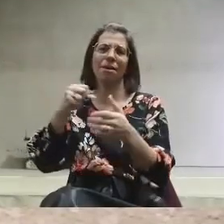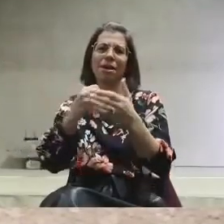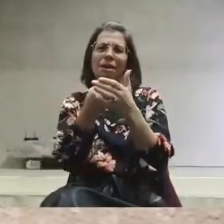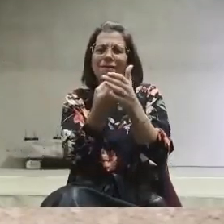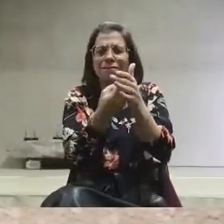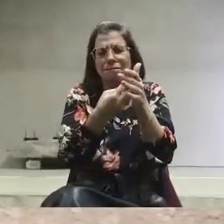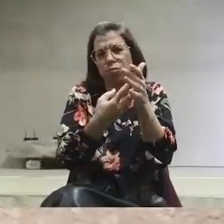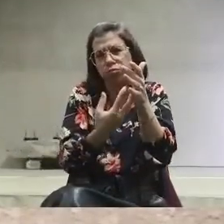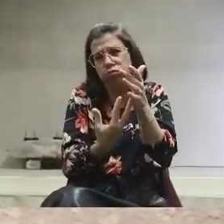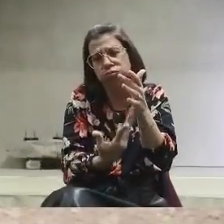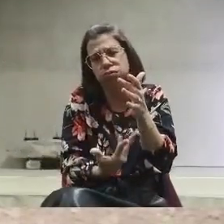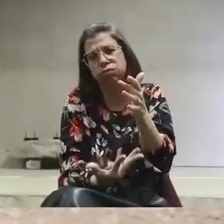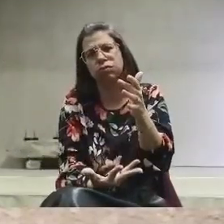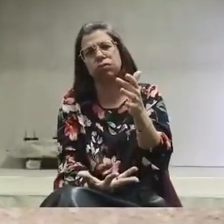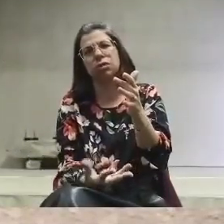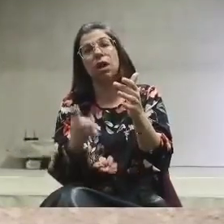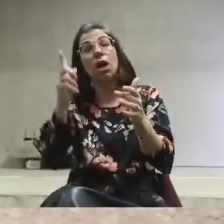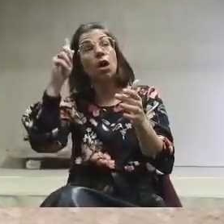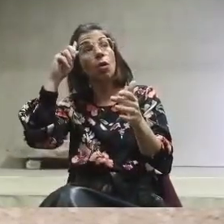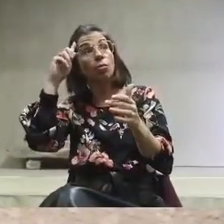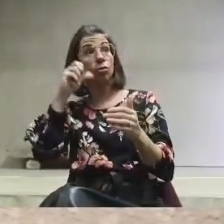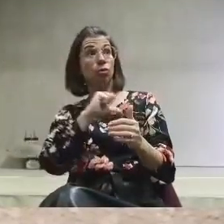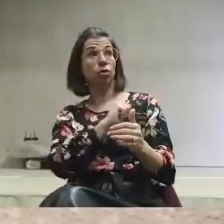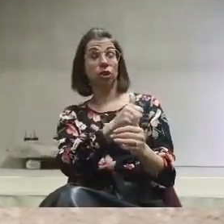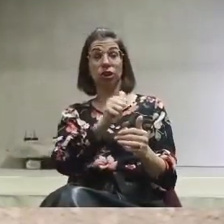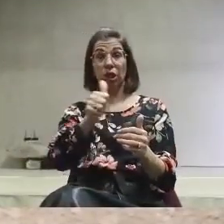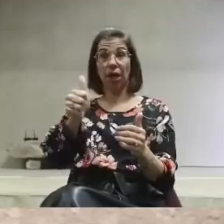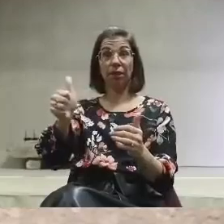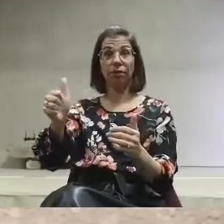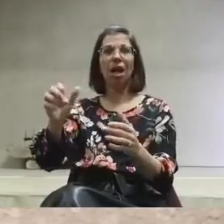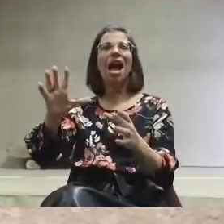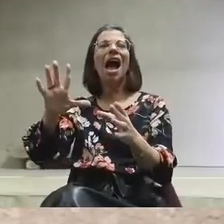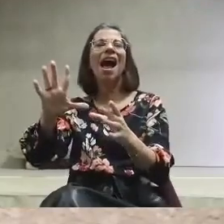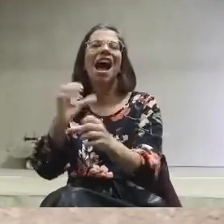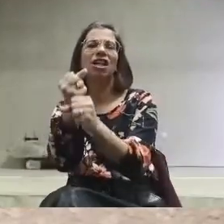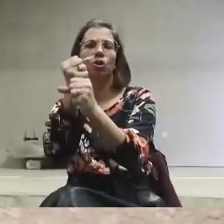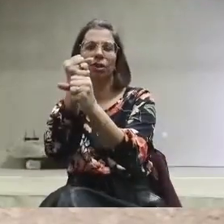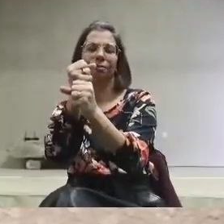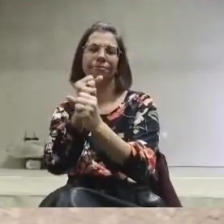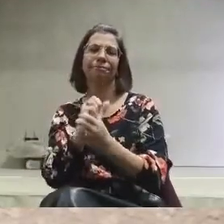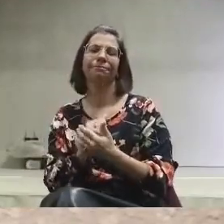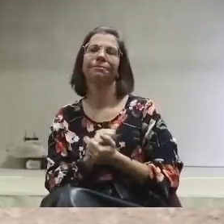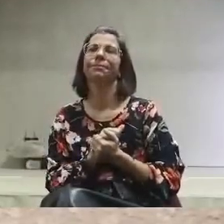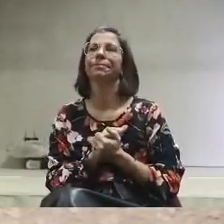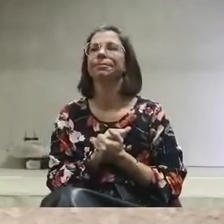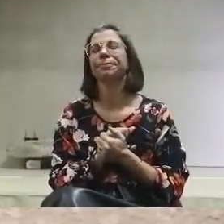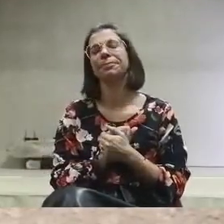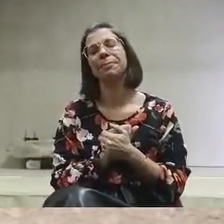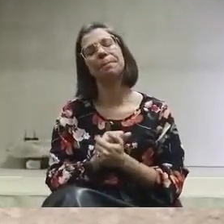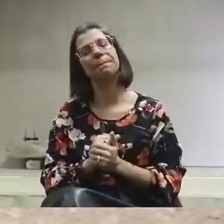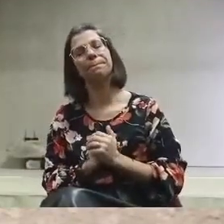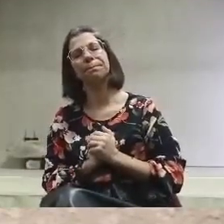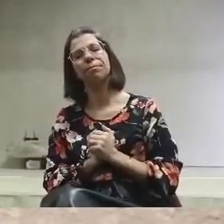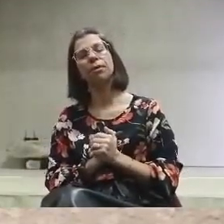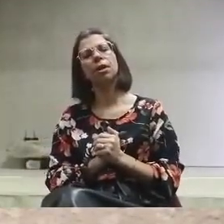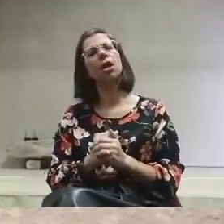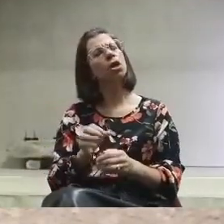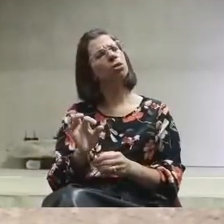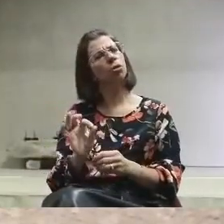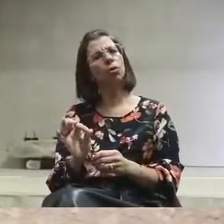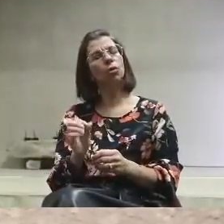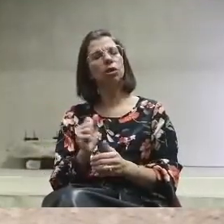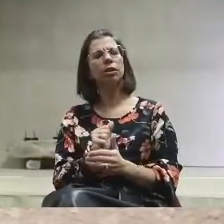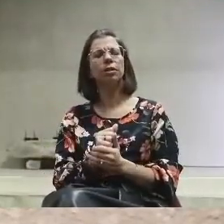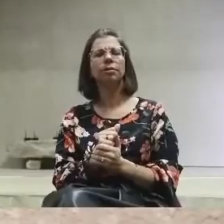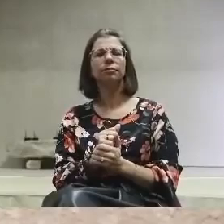sang afin que l'homme soit racheté. Et peut-être que le message de la croix, si